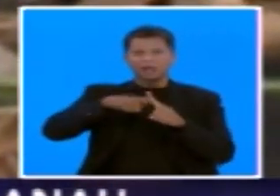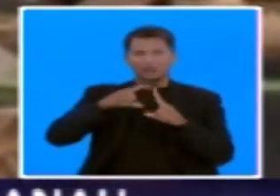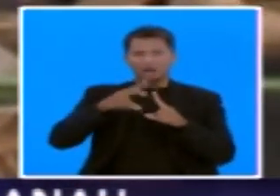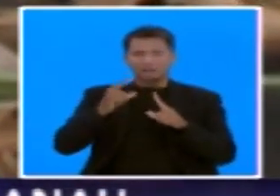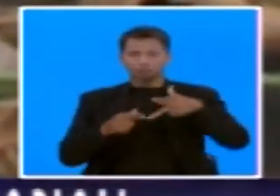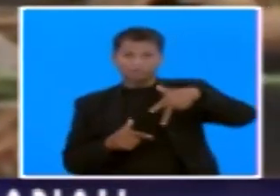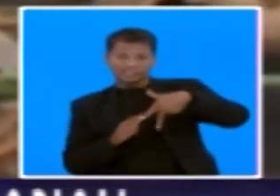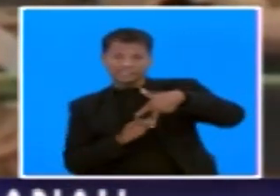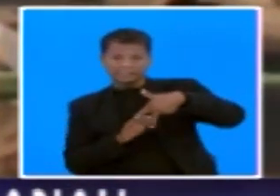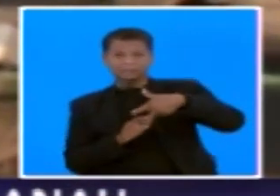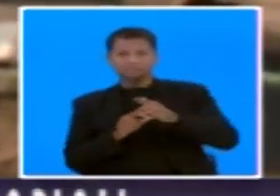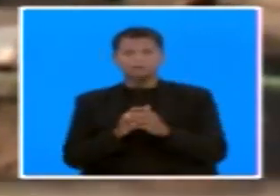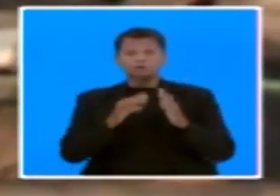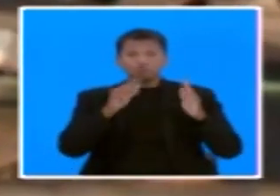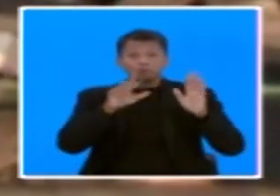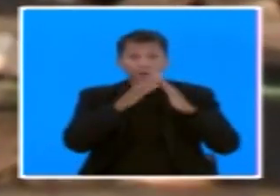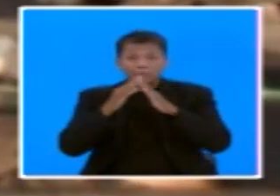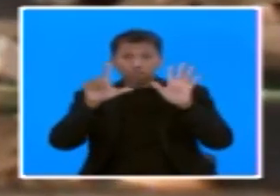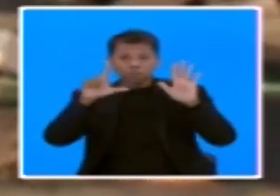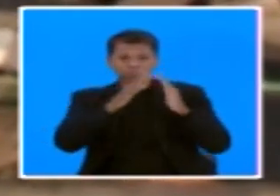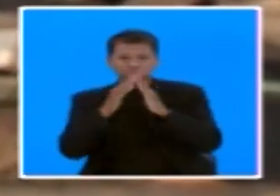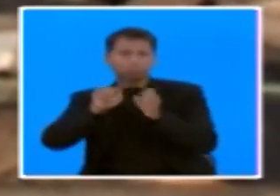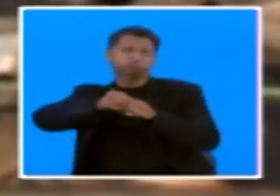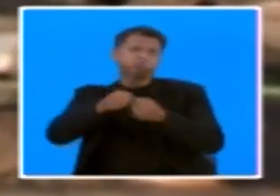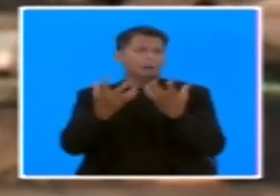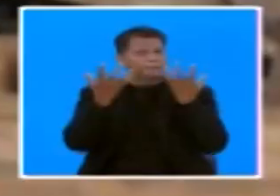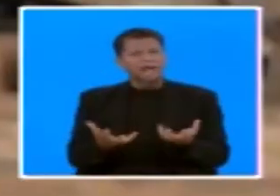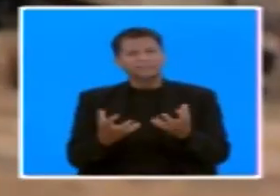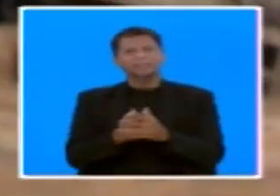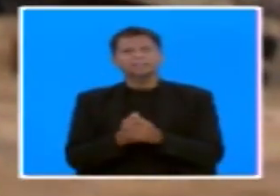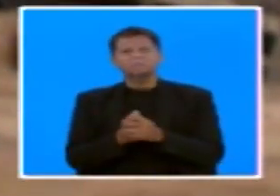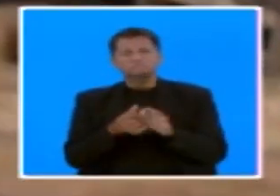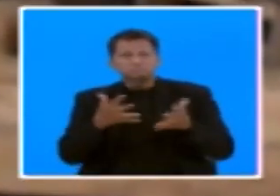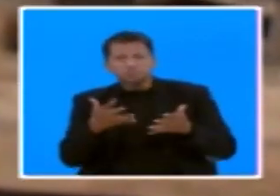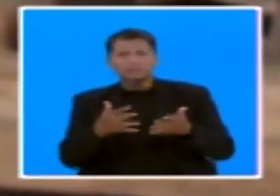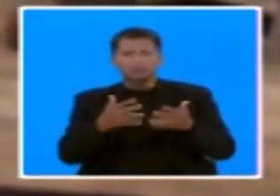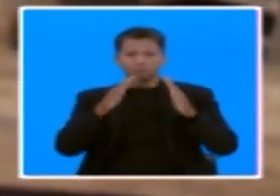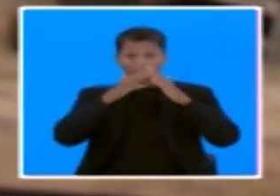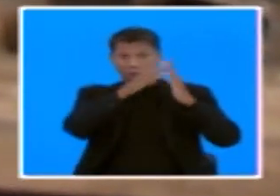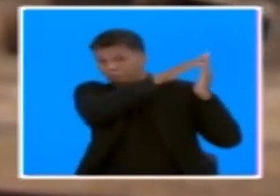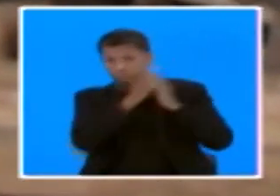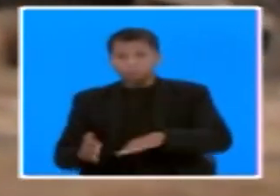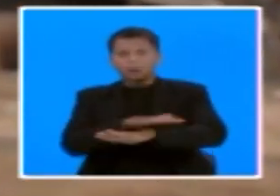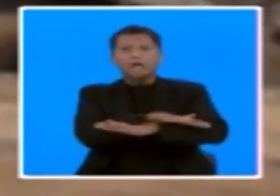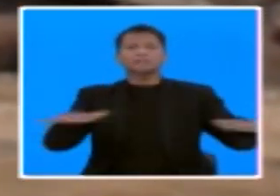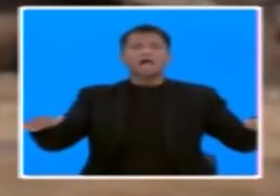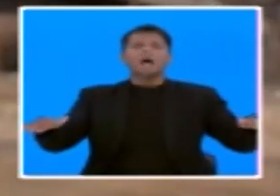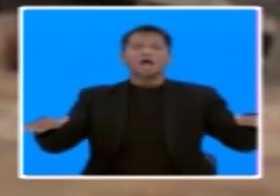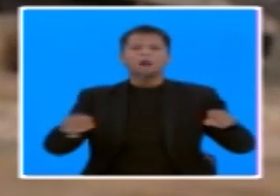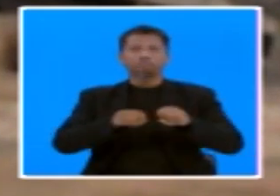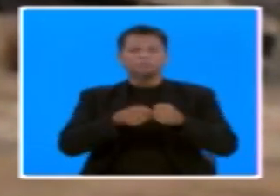Selatan. Akibatnya 7 rumah rusak parah, bahkan hampir rata dengan tanah. Sementara 20 lainnya rusak